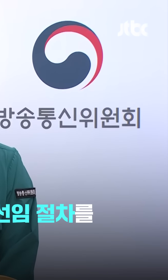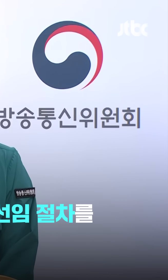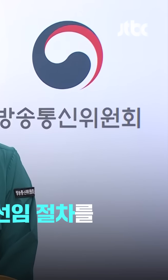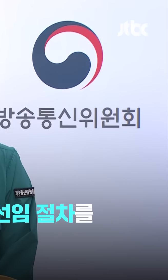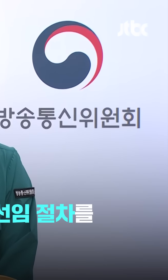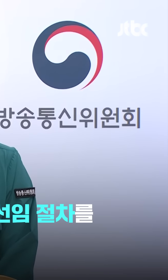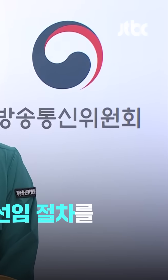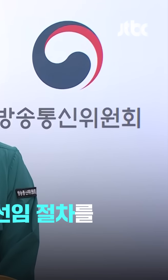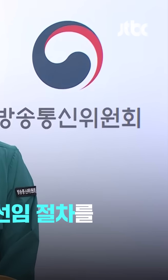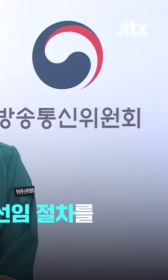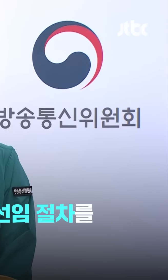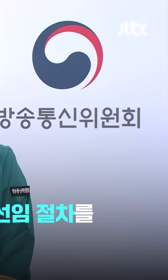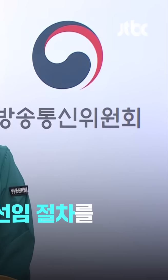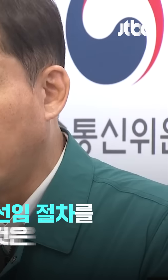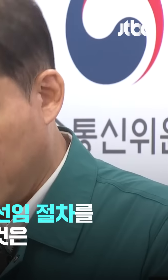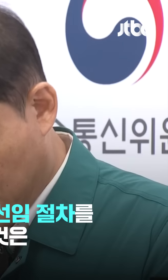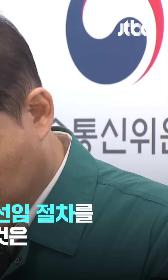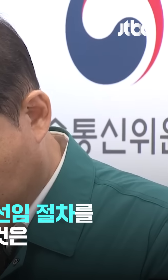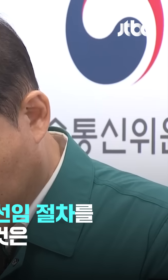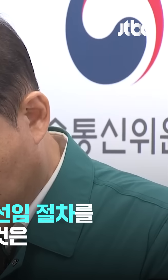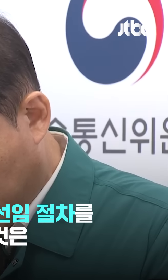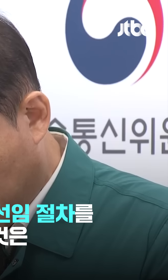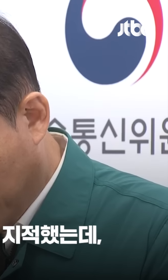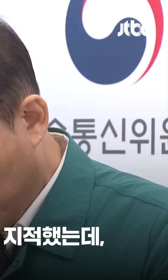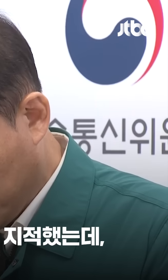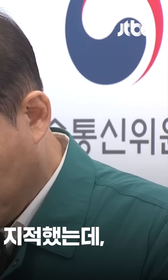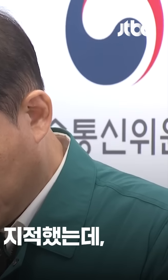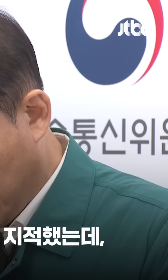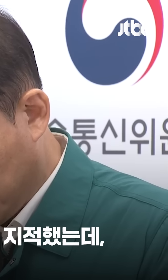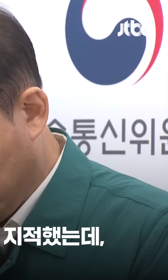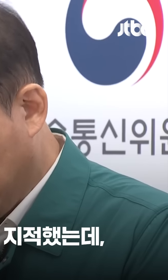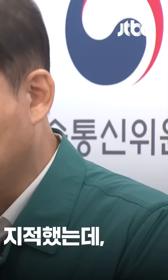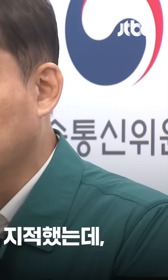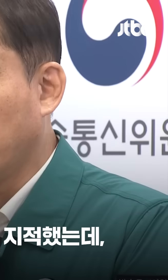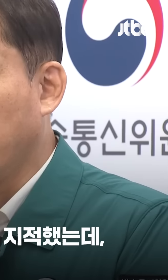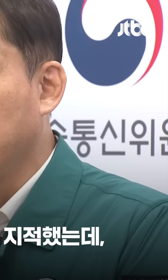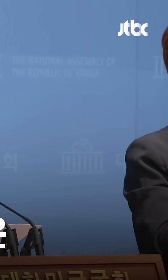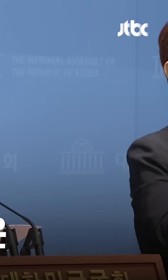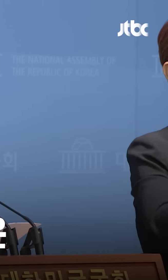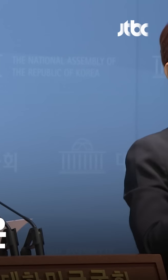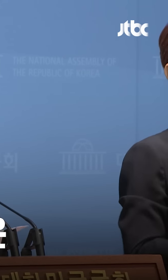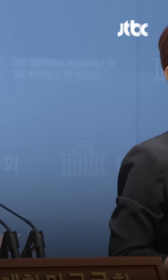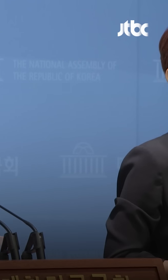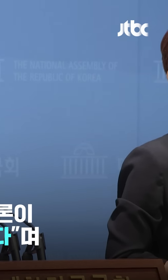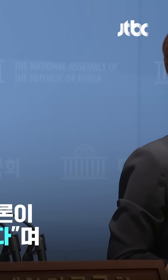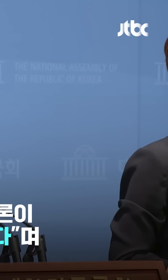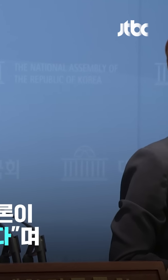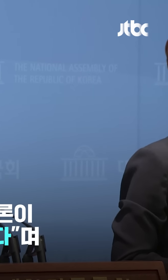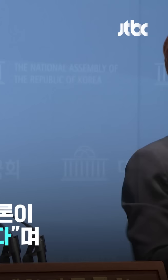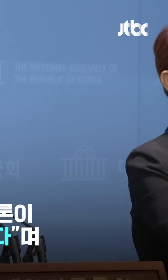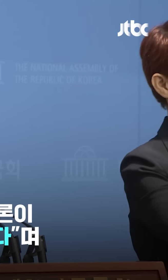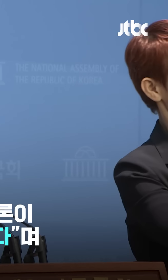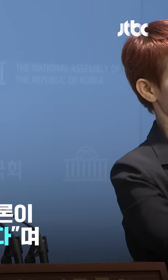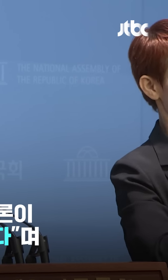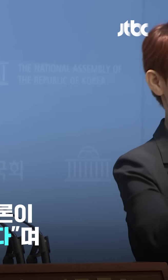방통위의 공영방송 이사진 선임 절차를 모두 무효라고 하는 건 감시 기능을 넘어선 거라고 지적했는데 최 위원장은 이미 선임